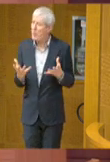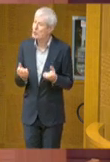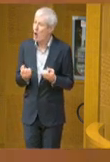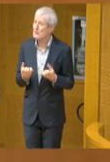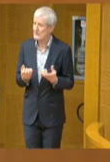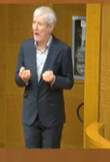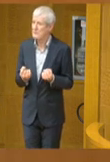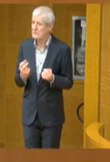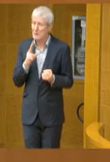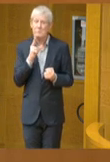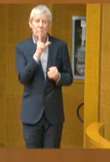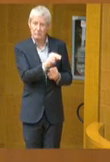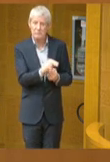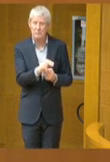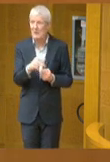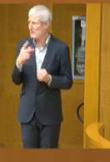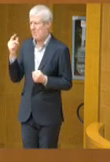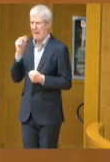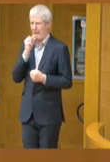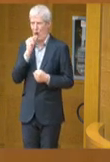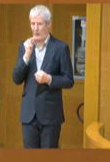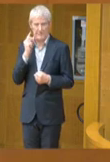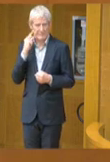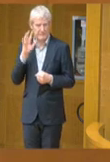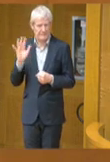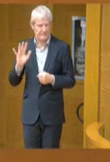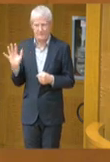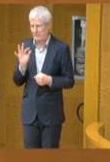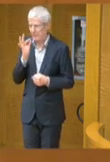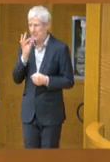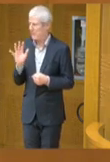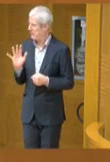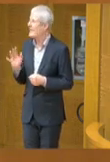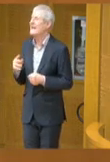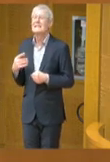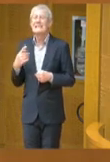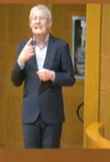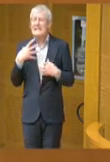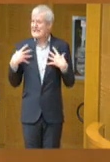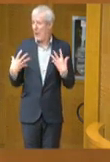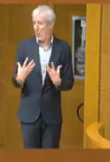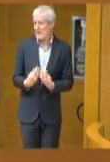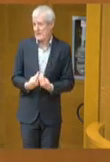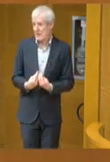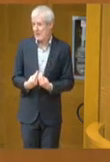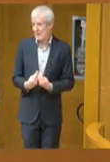perché questo microfono si sente malissimo. Stiamo insieme.